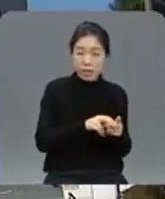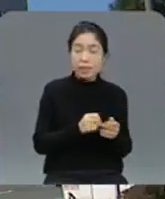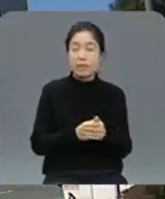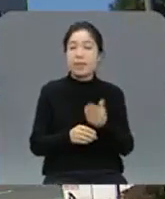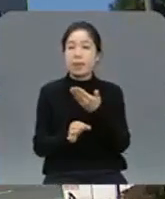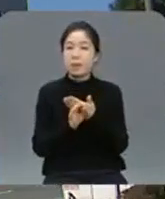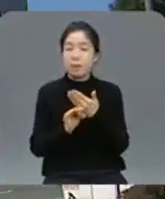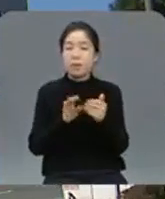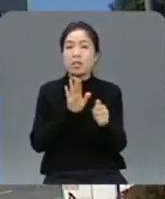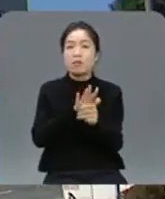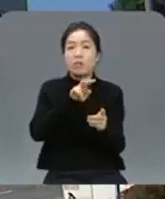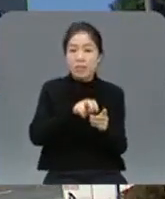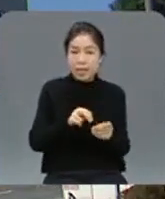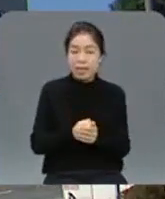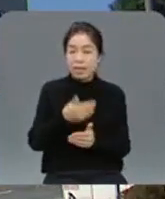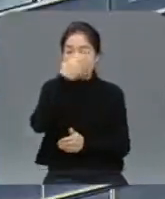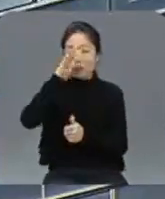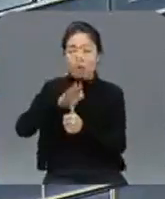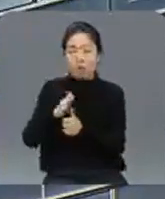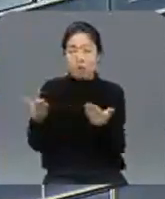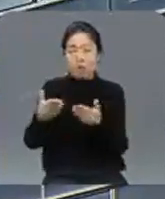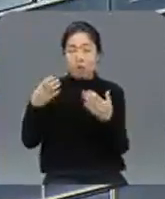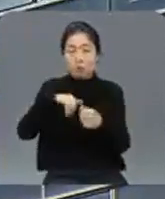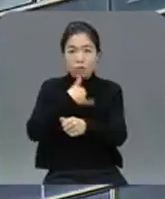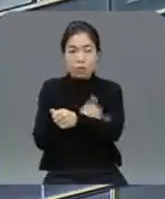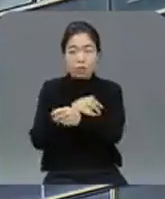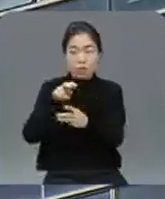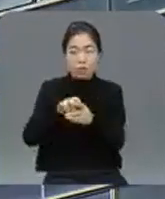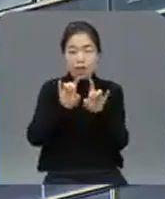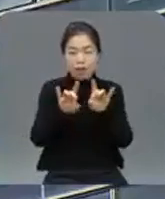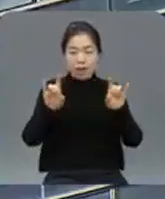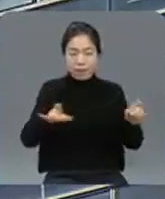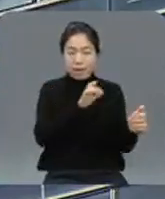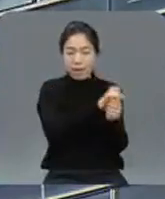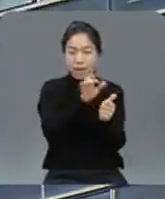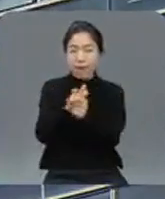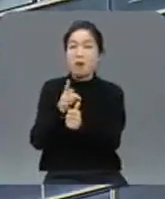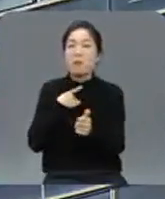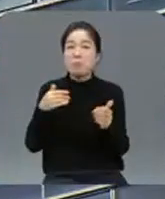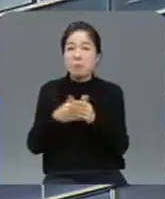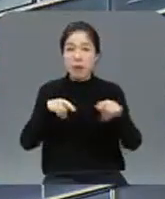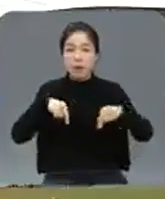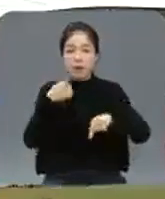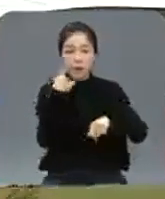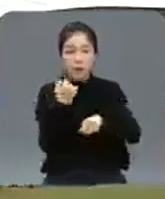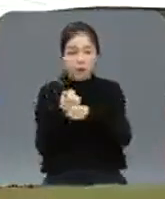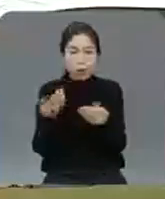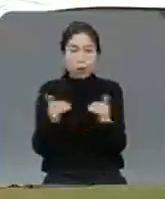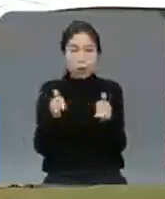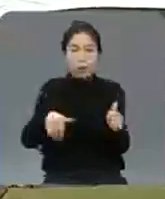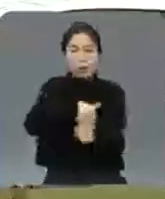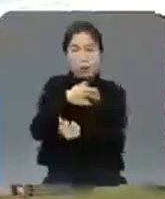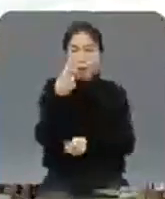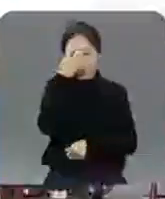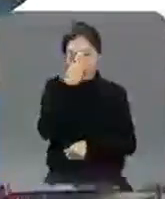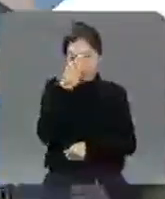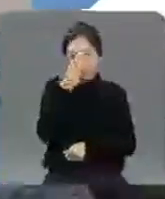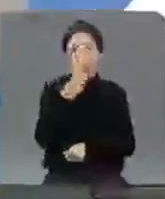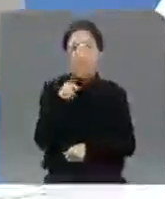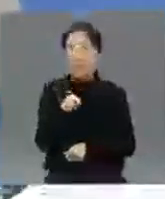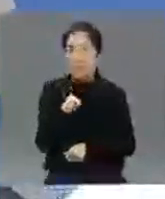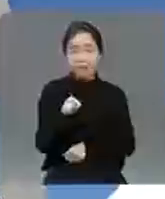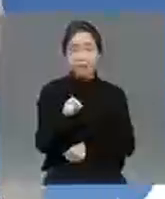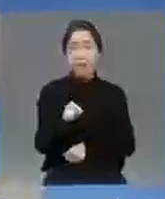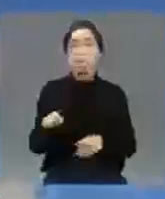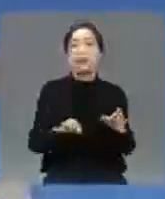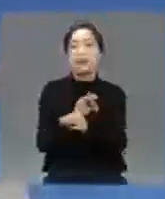비정규직 지원센터 청소년 노동 인권센터가 각각 수행하던 정책 연구와 노동자 실태조사 등의 기능을